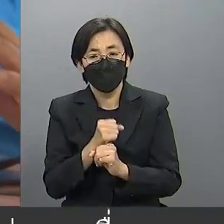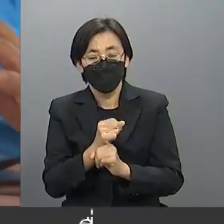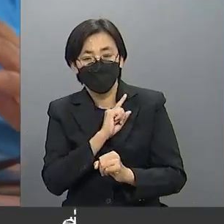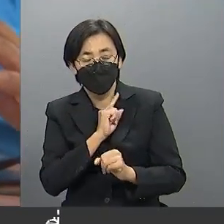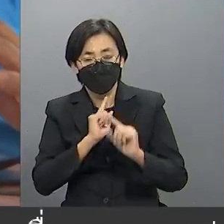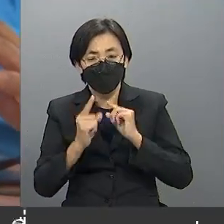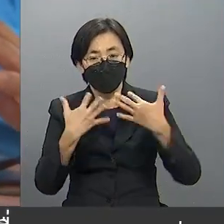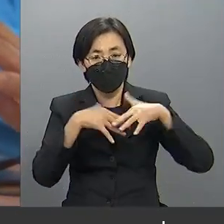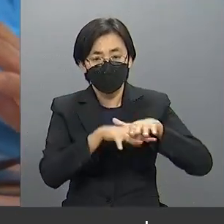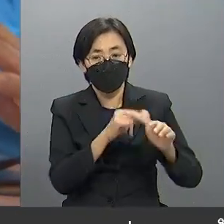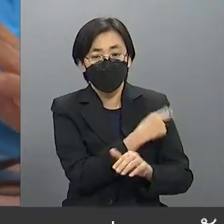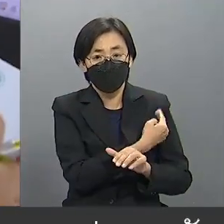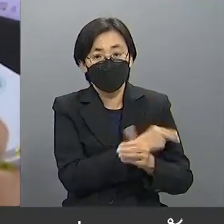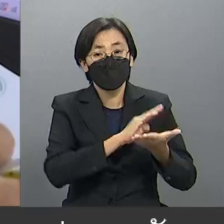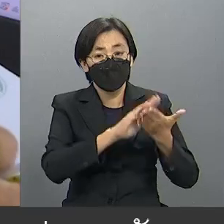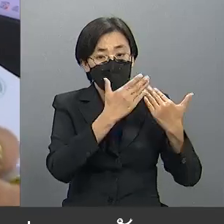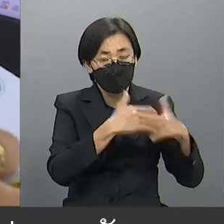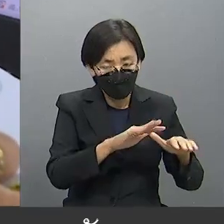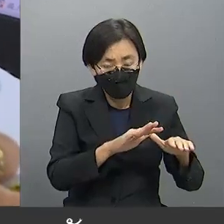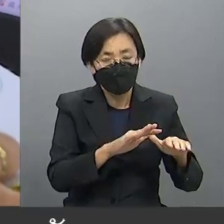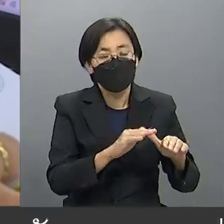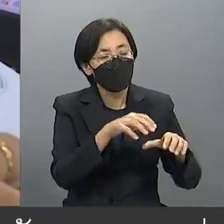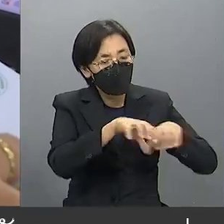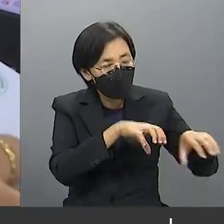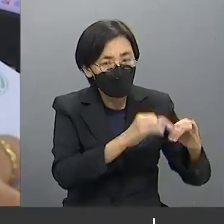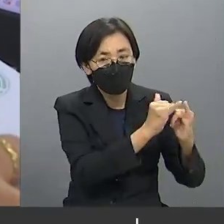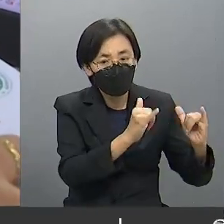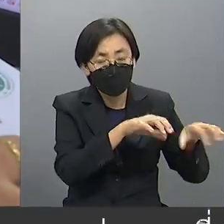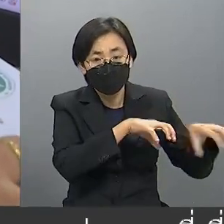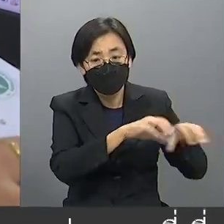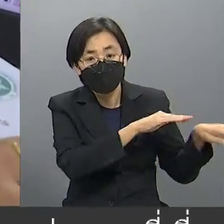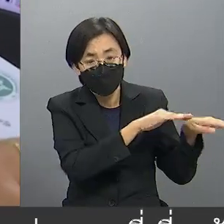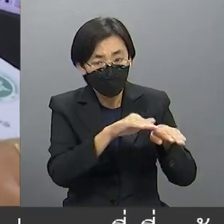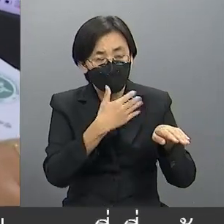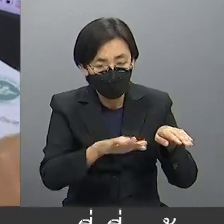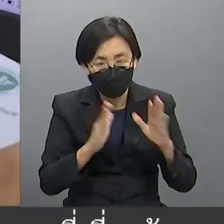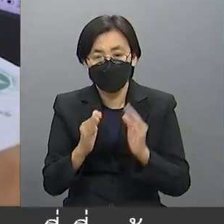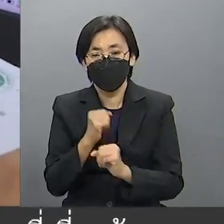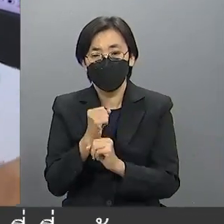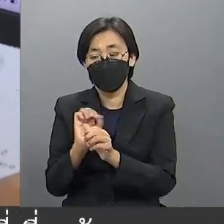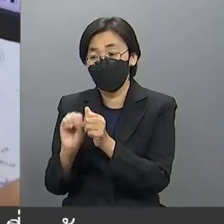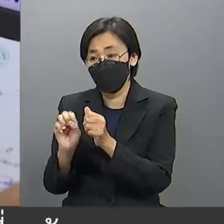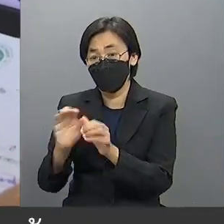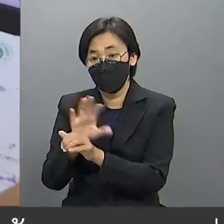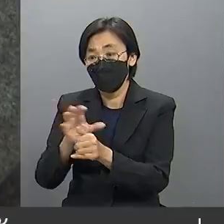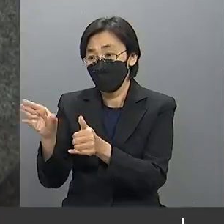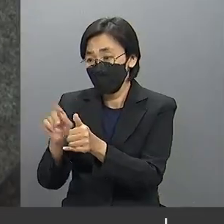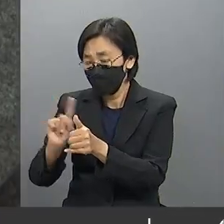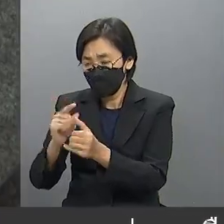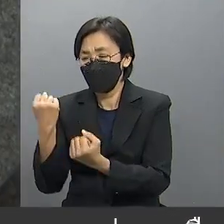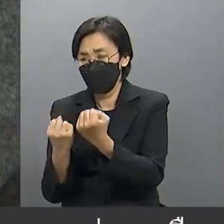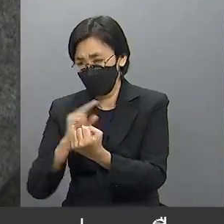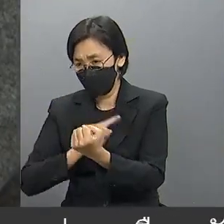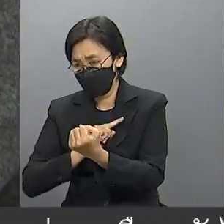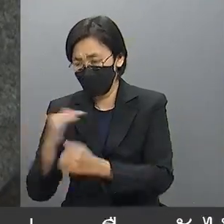งพยาบาลปลายทางเพื่อจัดเตรียมสถานที่รับผู้ป่วยแล้วเจ้าหน้าที่จะแนะนำให้ผู้ป่วยเดินทางมาโดยรถยนต์ส่วนตัวและก